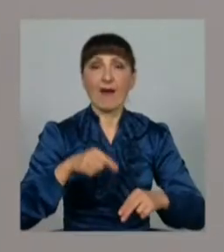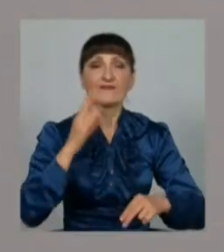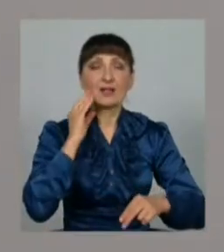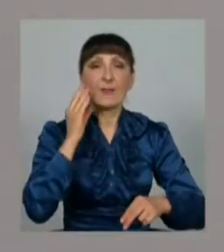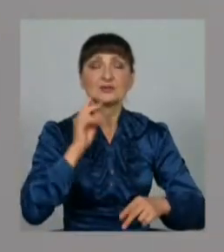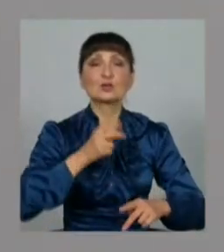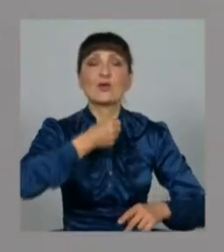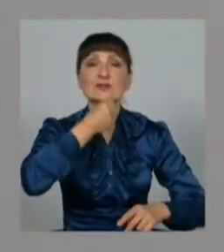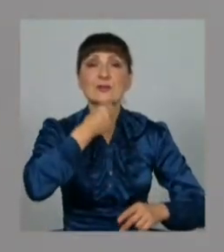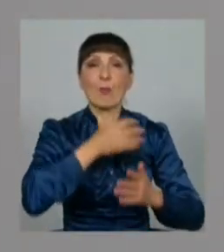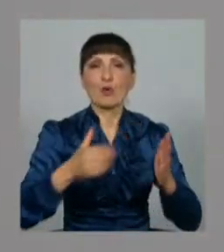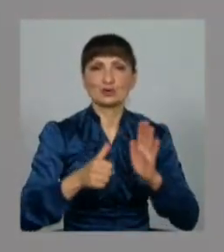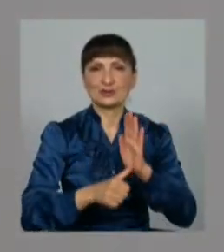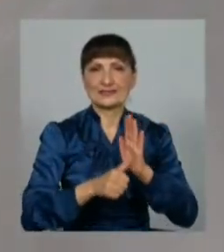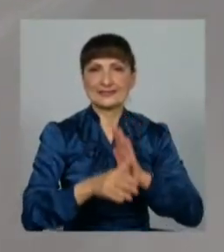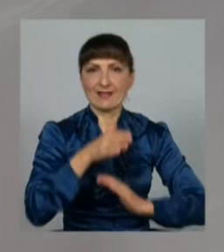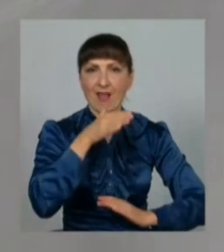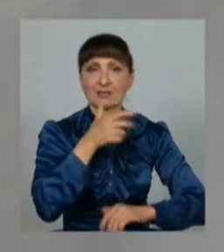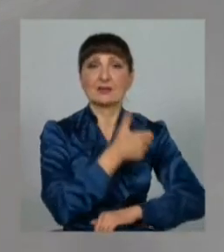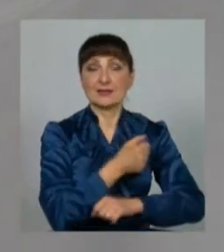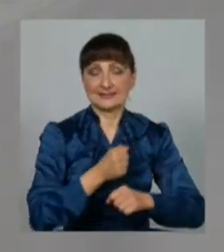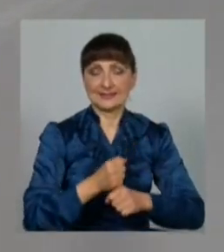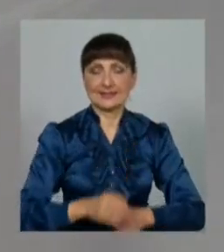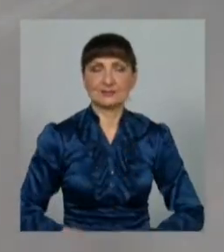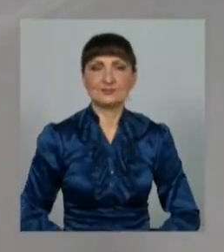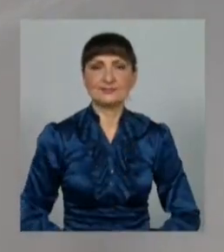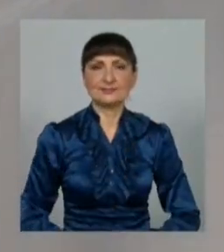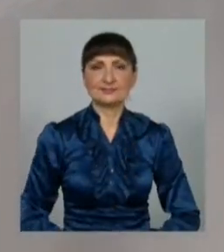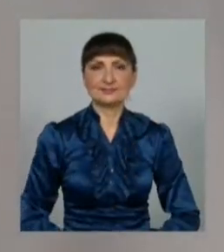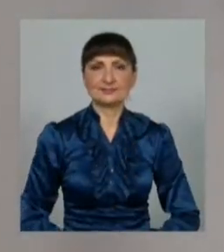60 лет. Аян Рафина Рикпаева, Рашид Шукралиев, телеканал «Алматы».